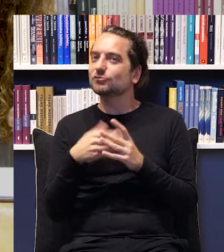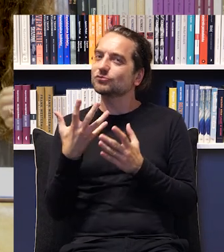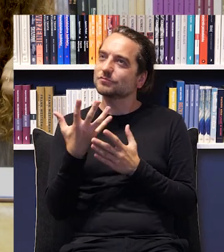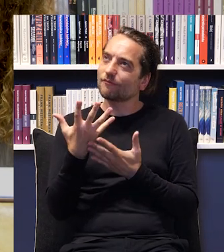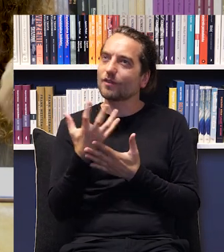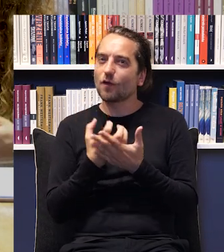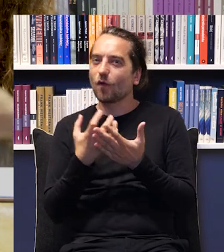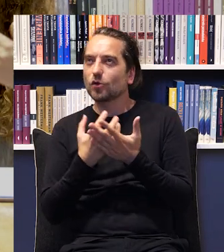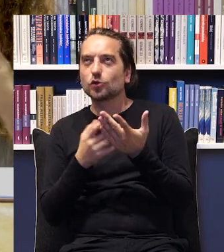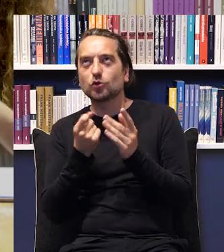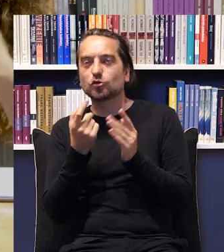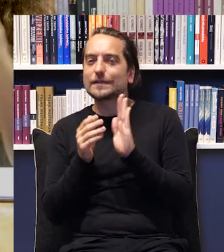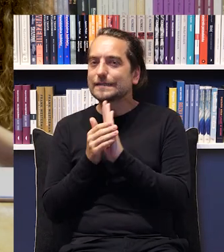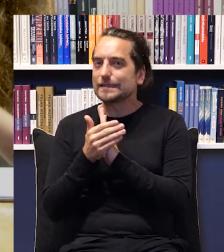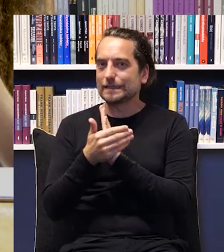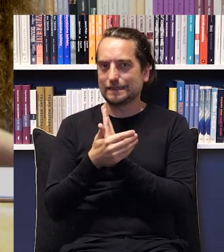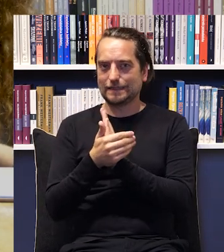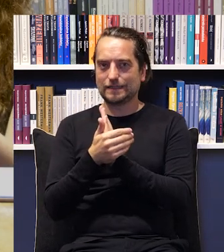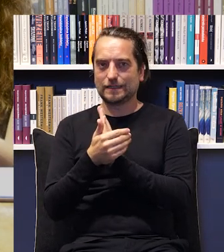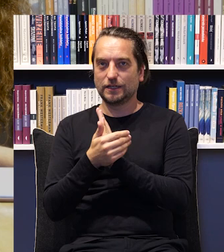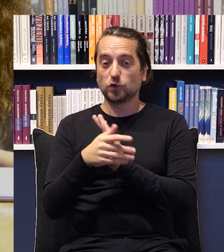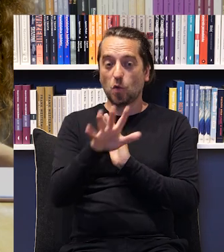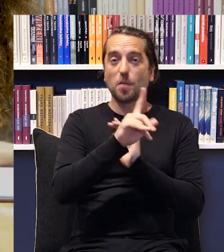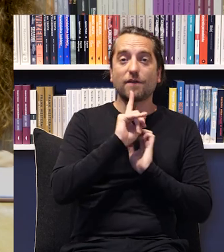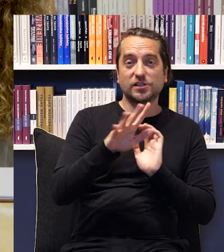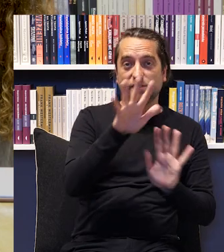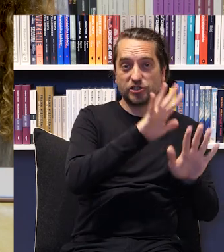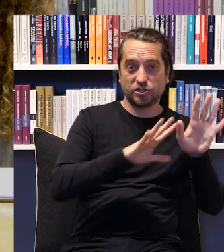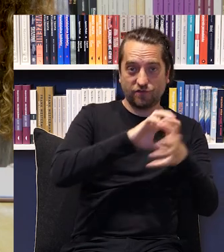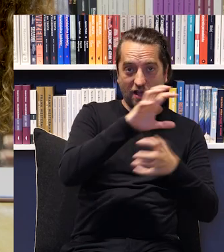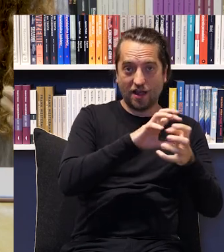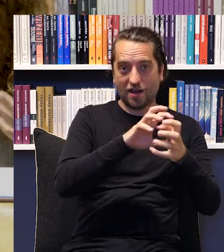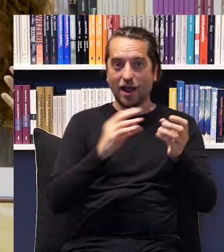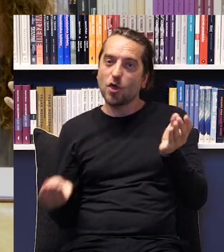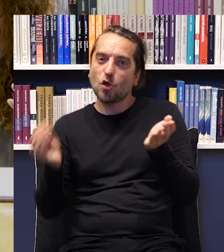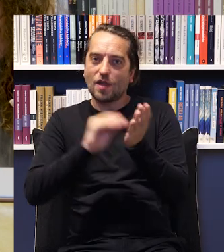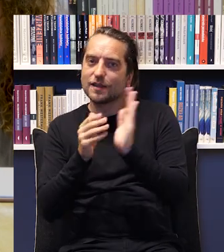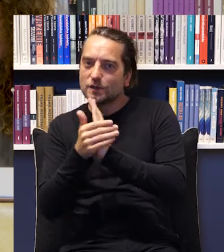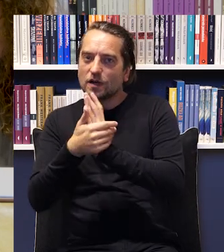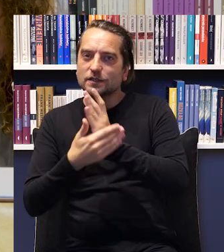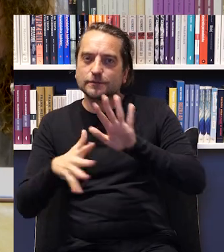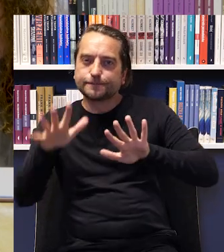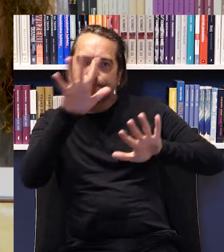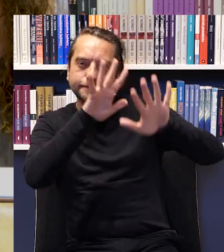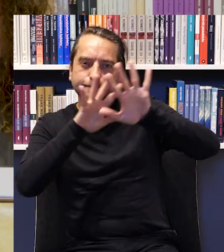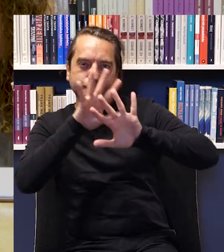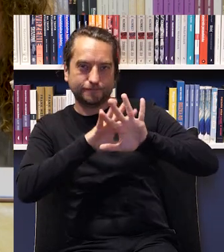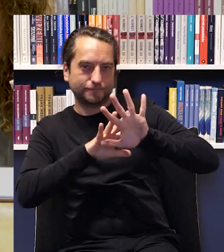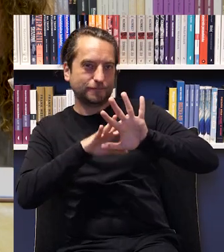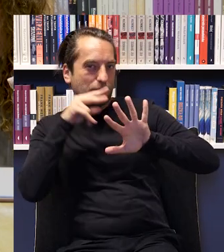takim surrealistyczną soczewką nałożoną na realistyczny świat, może w ten sposób. Więc ja trochę mam